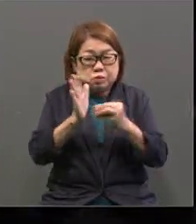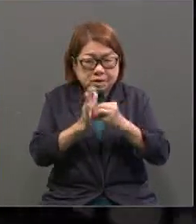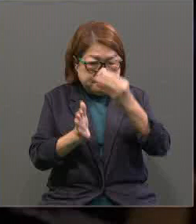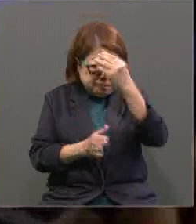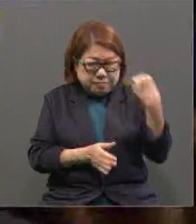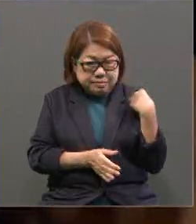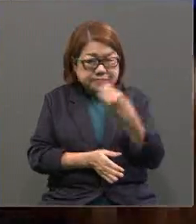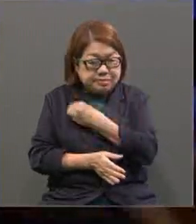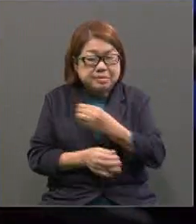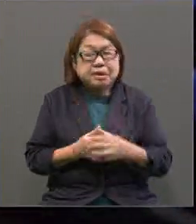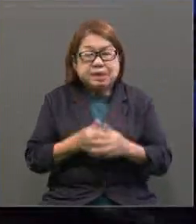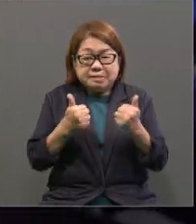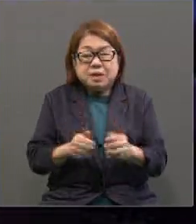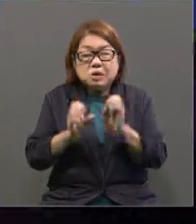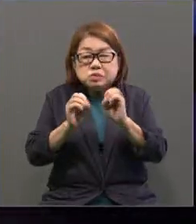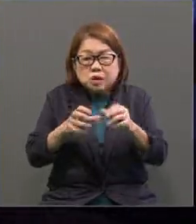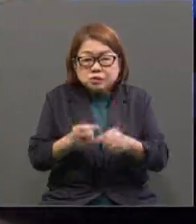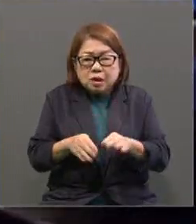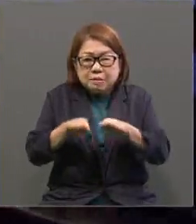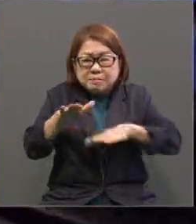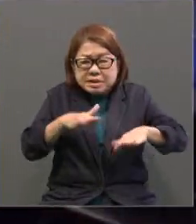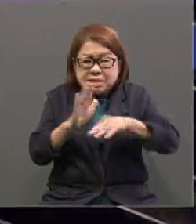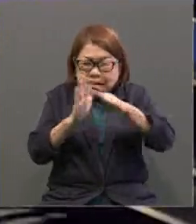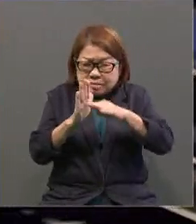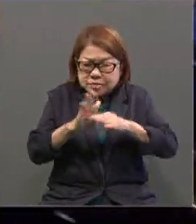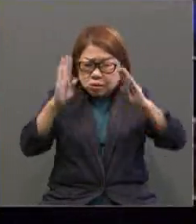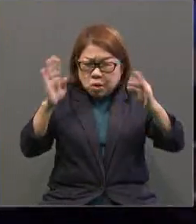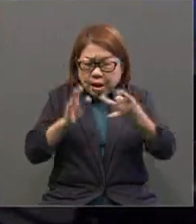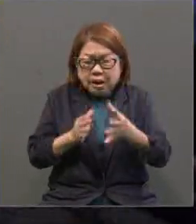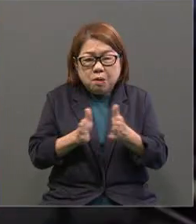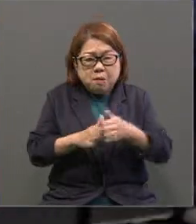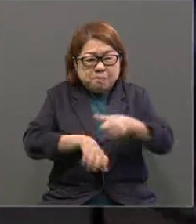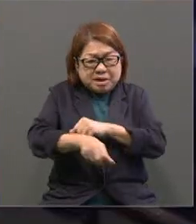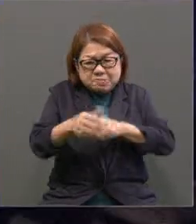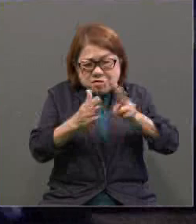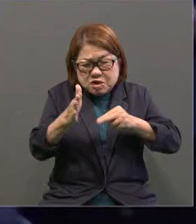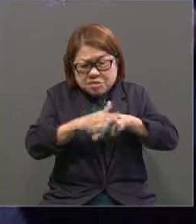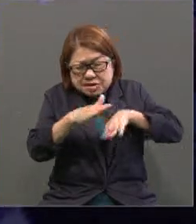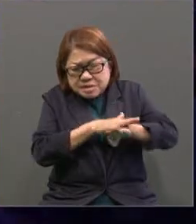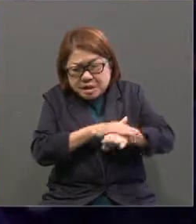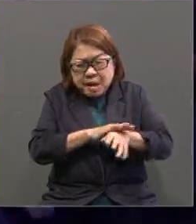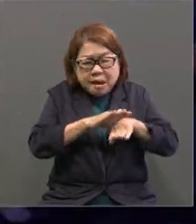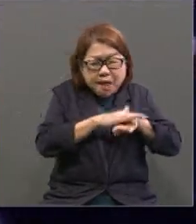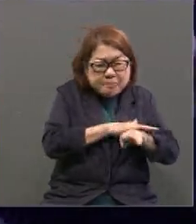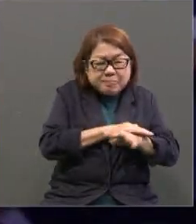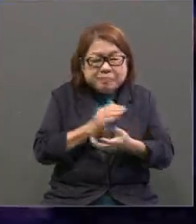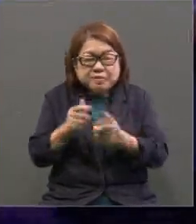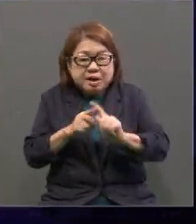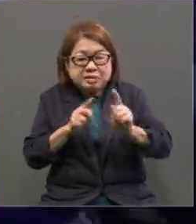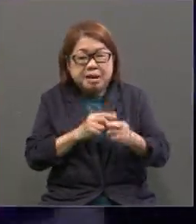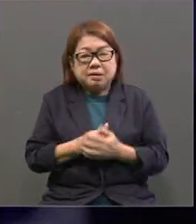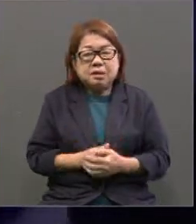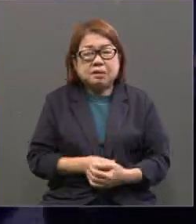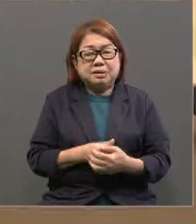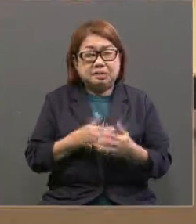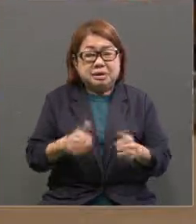มฝึกนะทั้งภาคทฤษฎีภาคปฏิบัติการหนีซ่อนและสู้เพื่อเตรียมความพร้อมเผชิญเหตุกรณีคนร้ายกราดยิงครับ ย้ำนะ